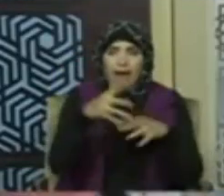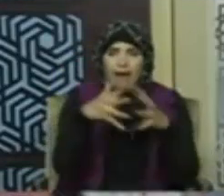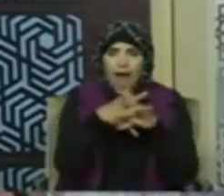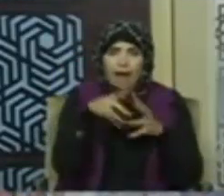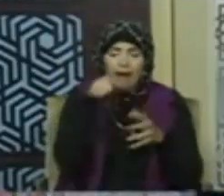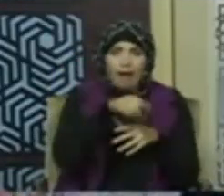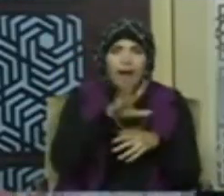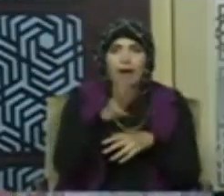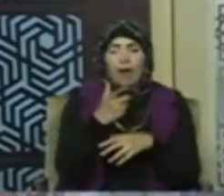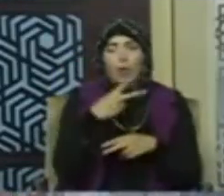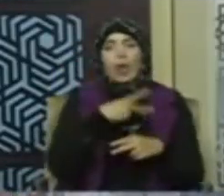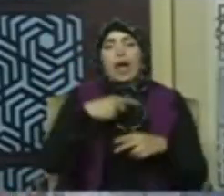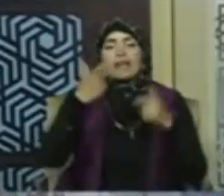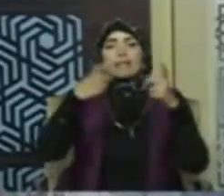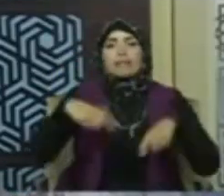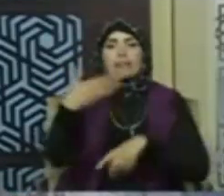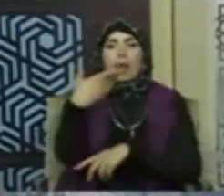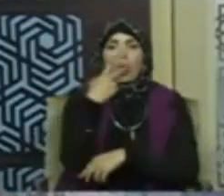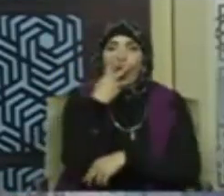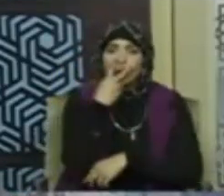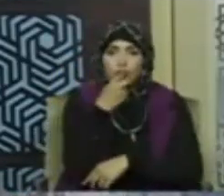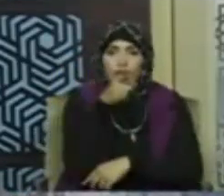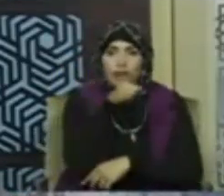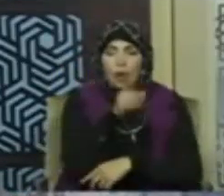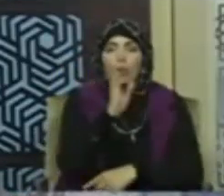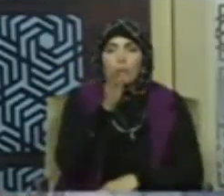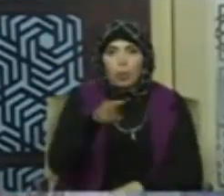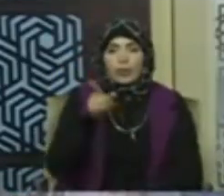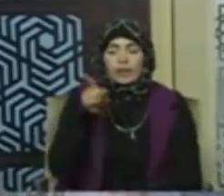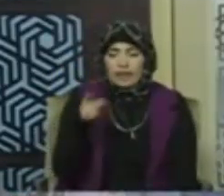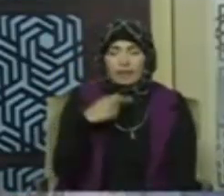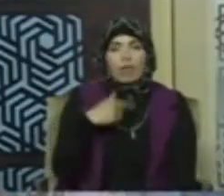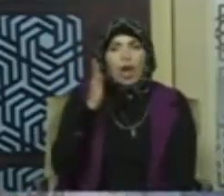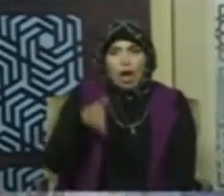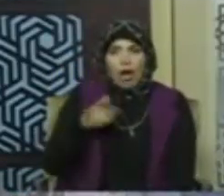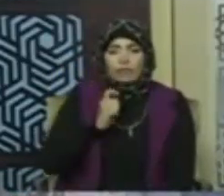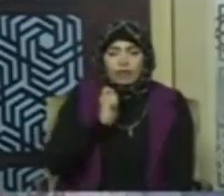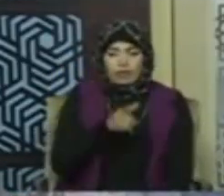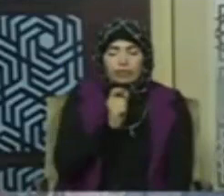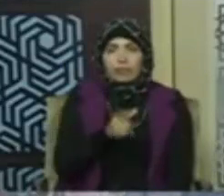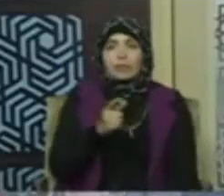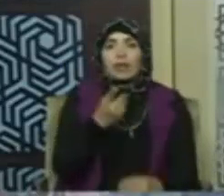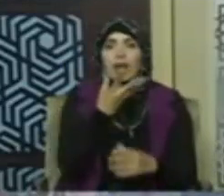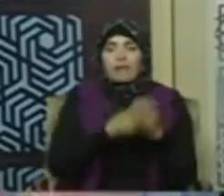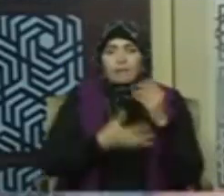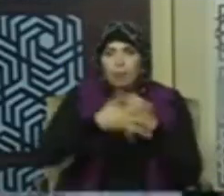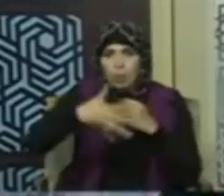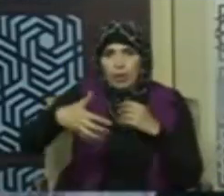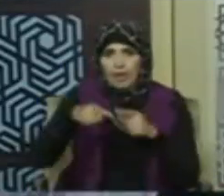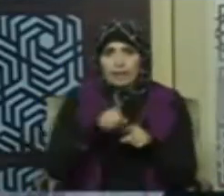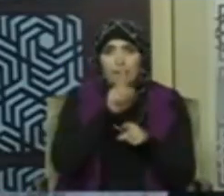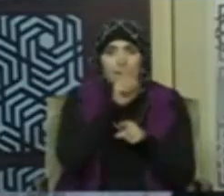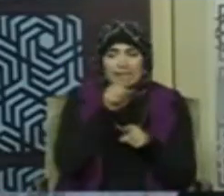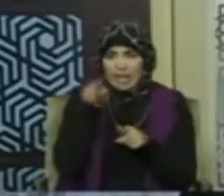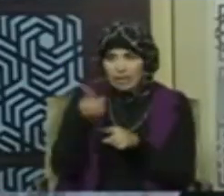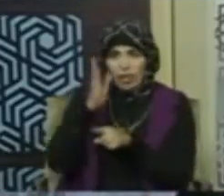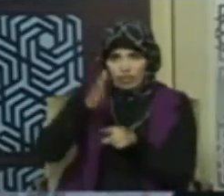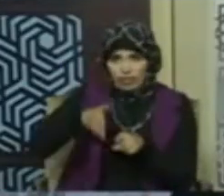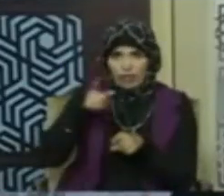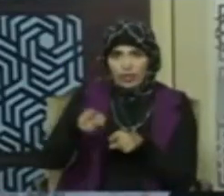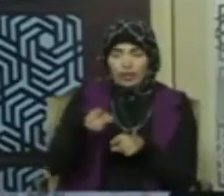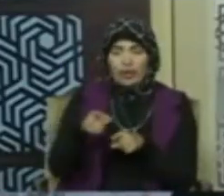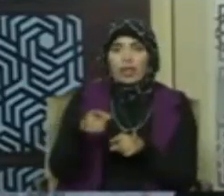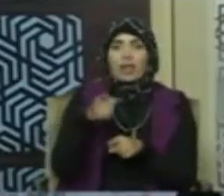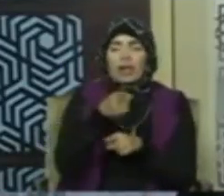إمكانات الدولة. ربما تستطيع أن تطعم بعض أبنائك أو تطعم أبنائك، لكنك هل تستطيع أن توفر